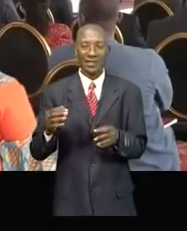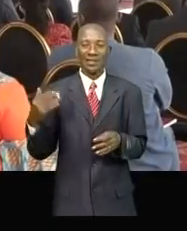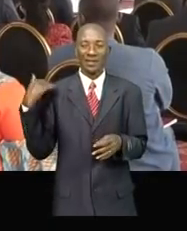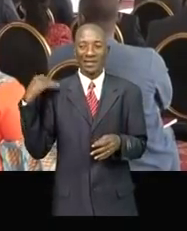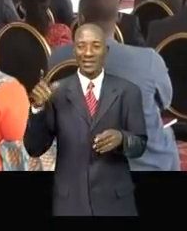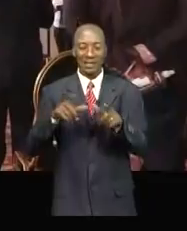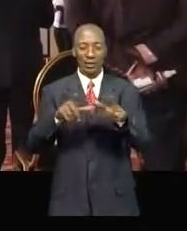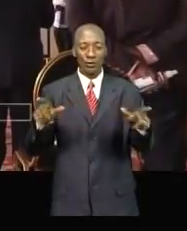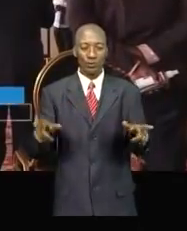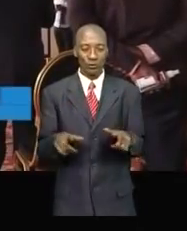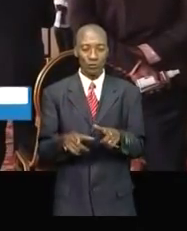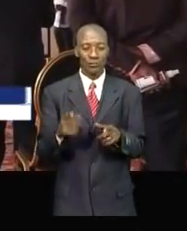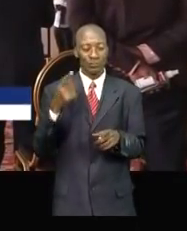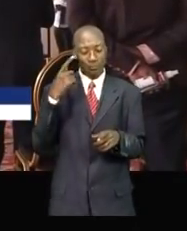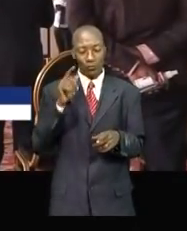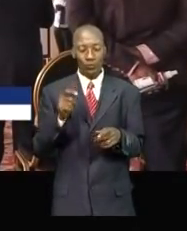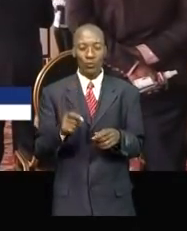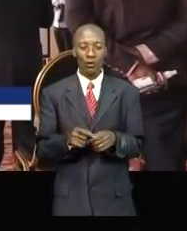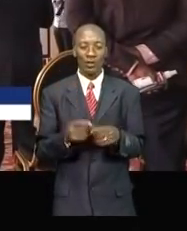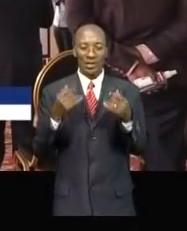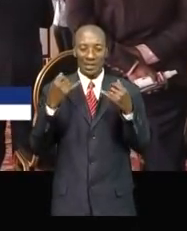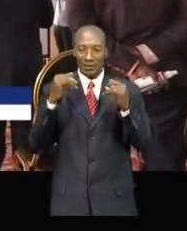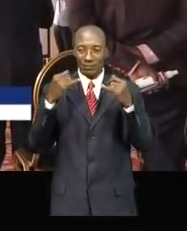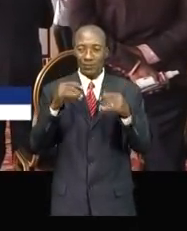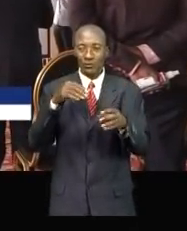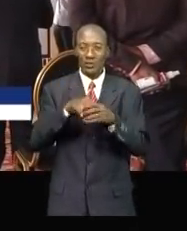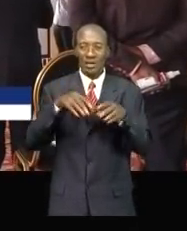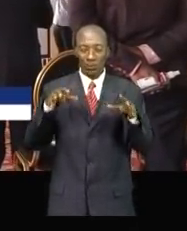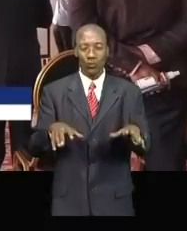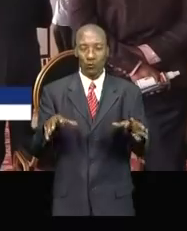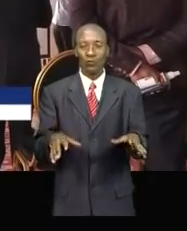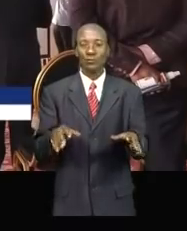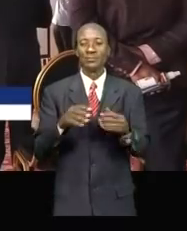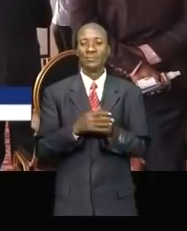de la liberté de la presse en République démocratique du Congo.